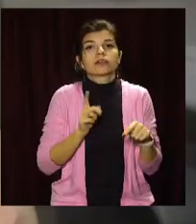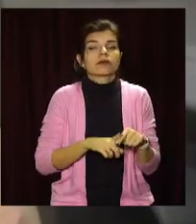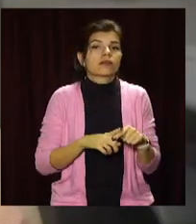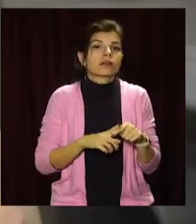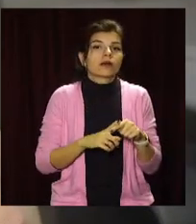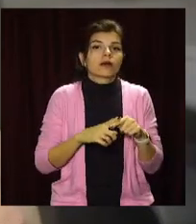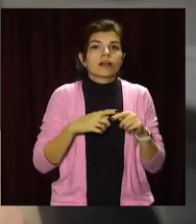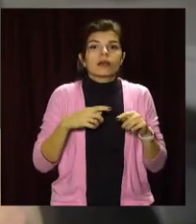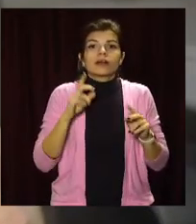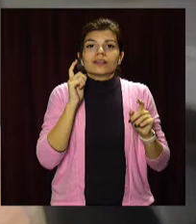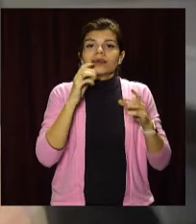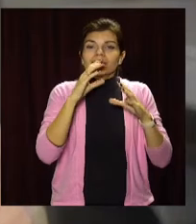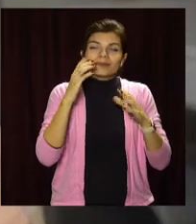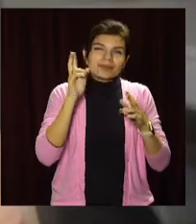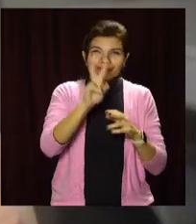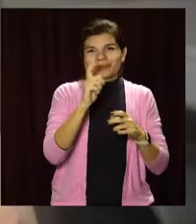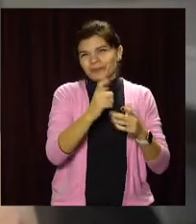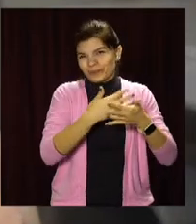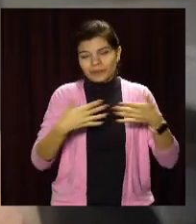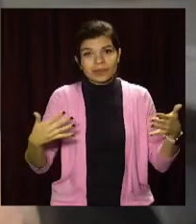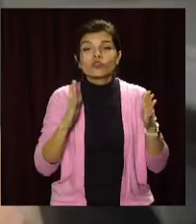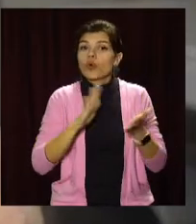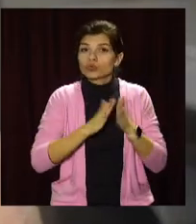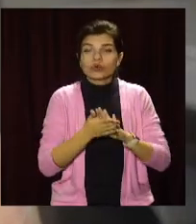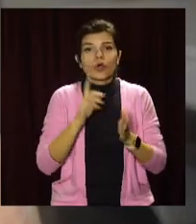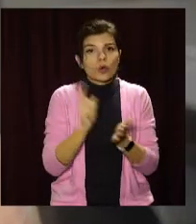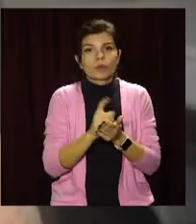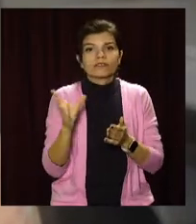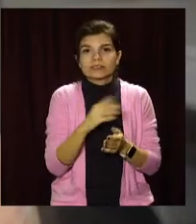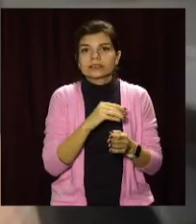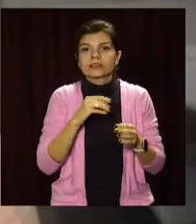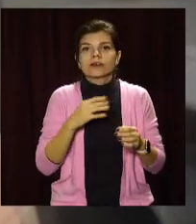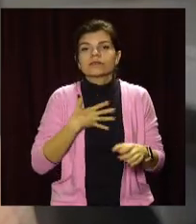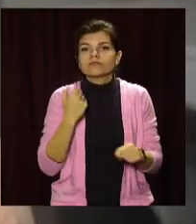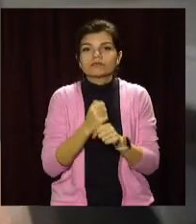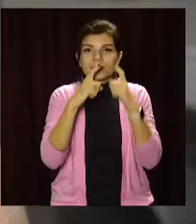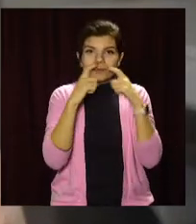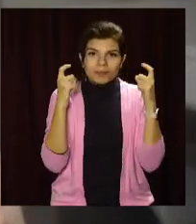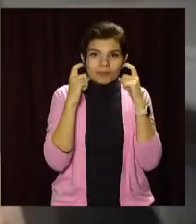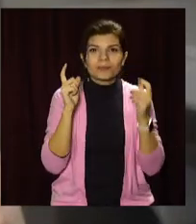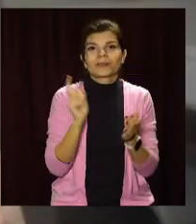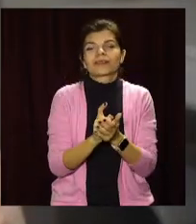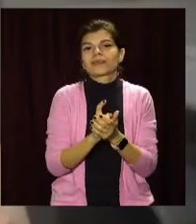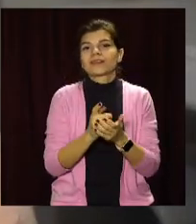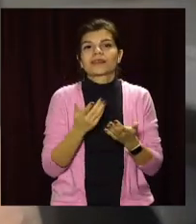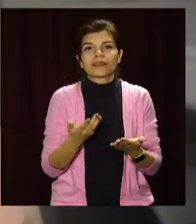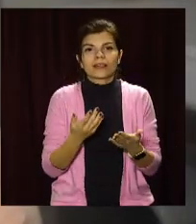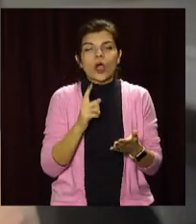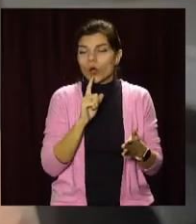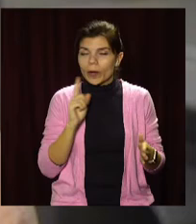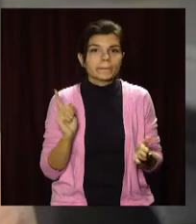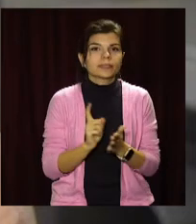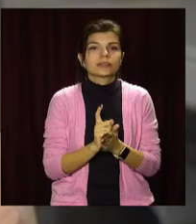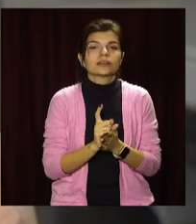это общественный транспорт, но обязательно при условии соблюдения всех санитарных норм, то есть обязательно ношение маски,